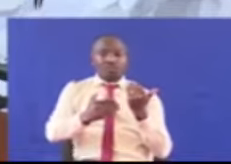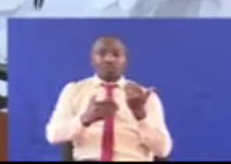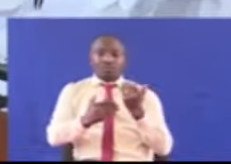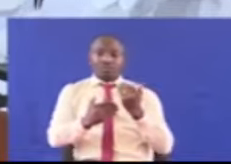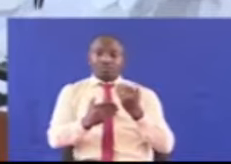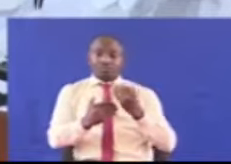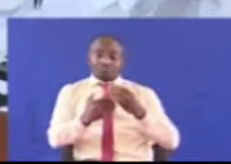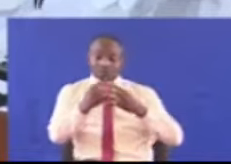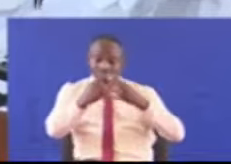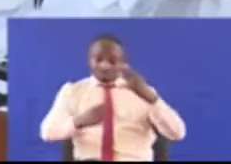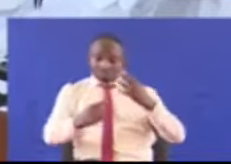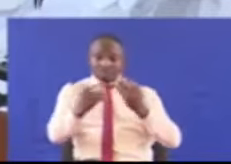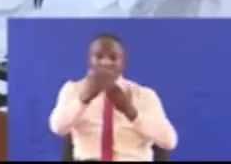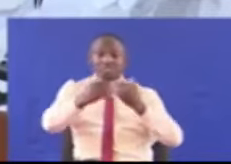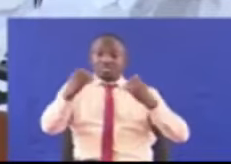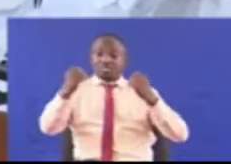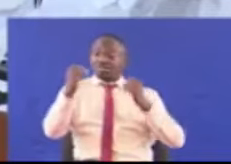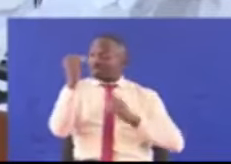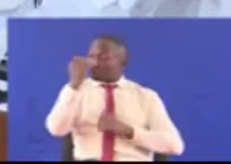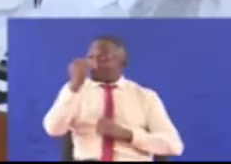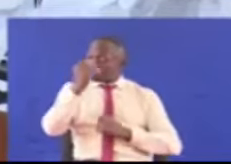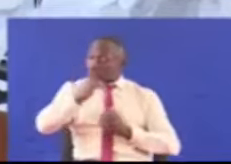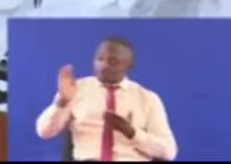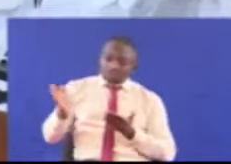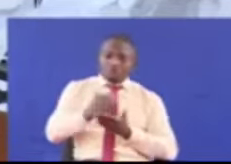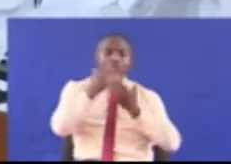Zikawa nchi nyekundu ngumu kuzitoa.